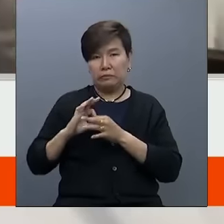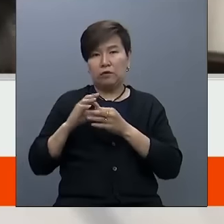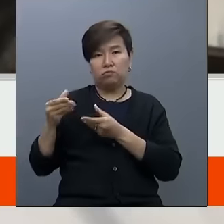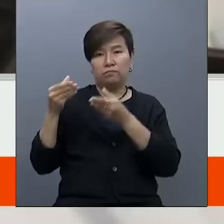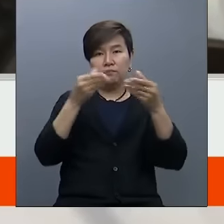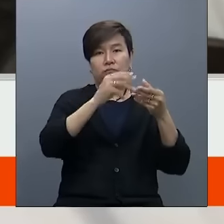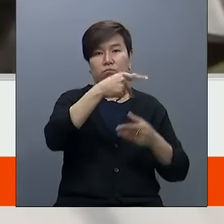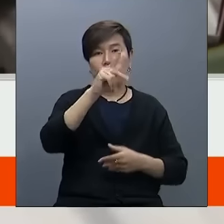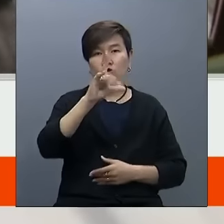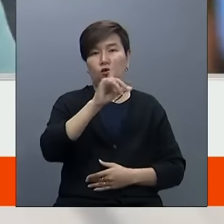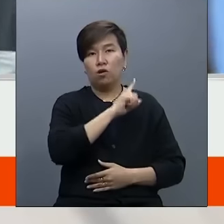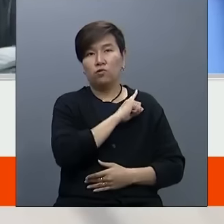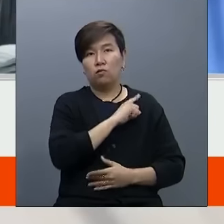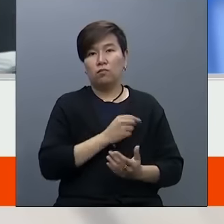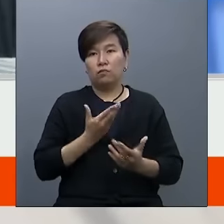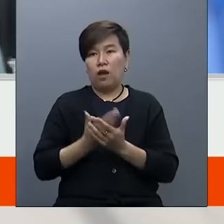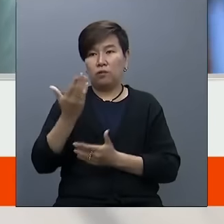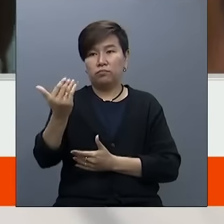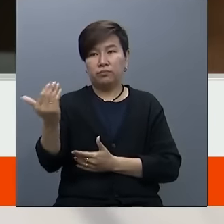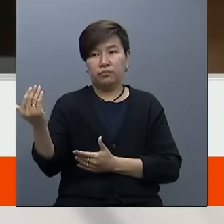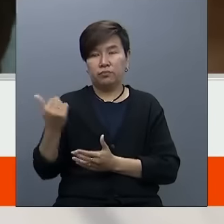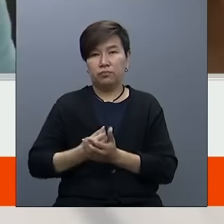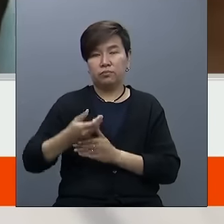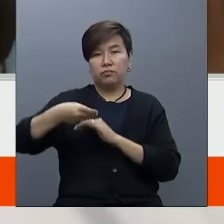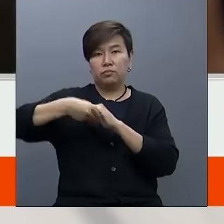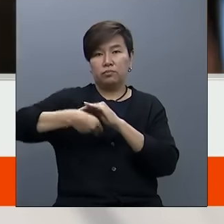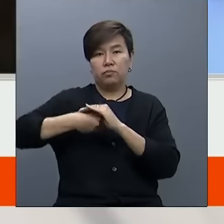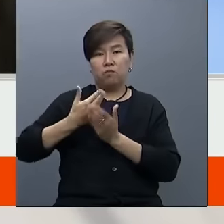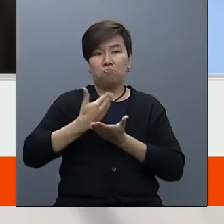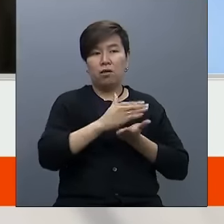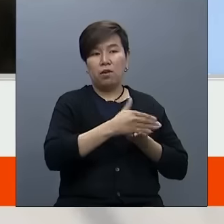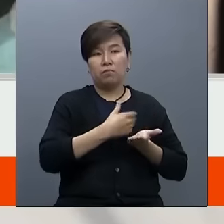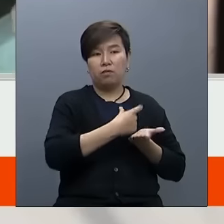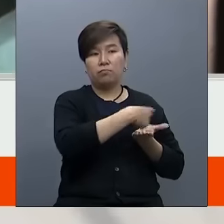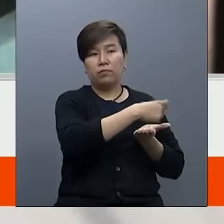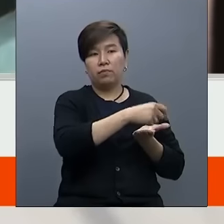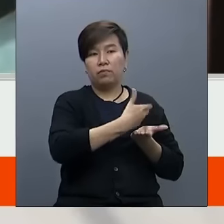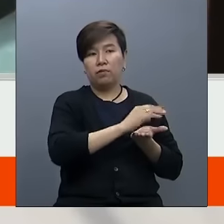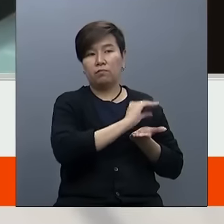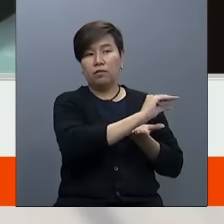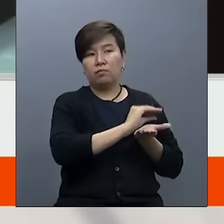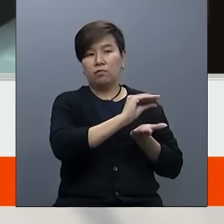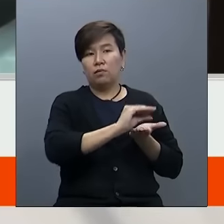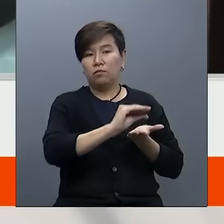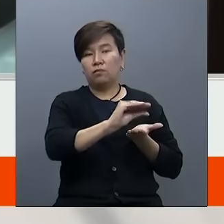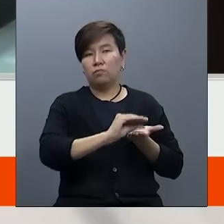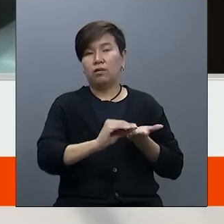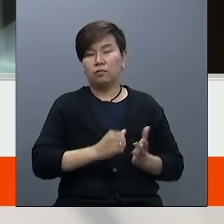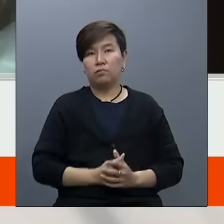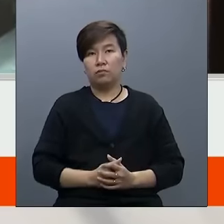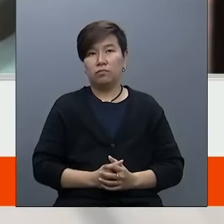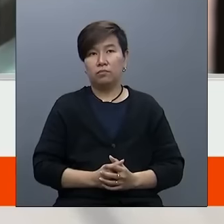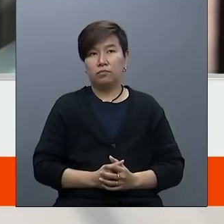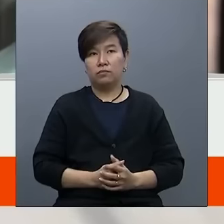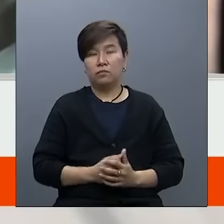บไปเรียกเงินเขาแล้วได้เงินมาแล้วผมก็กระจายเงินไปหรือรับเงินจากในส่วนที่ผมทำไม่ชอบเช่นผมละเว้นปฏิ